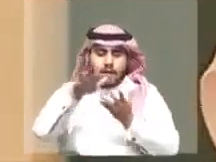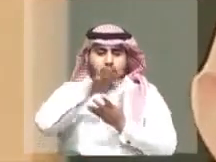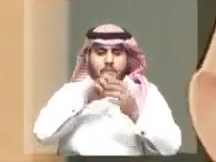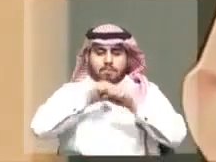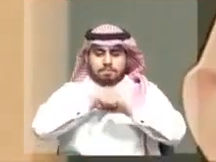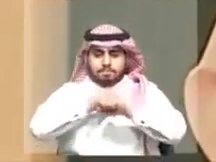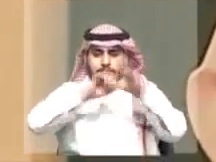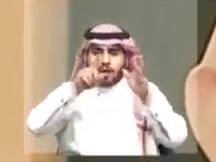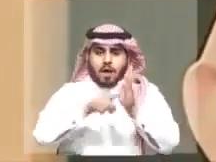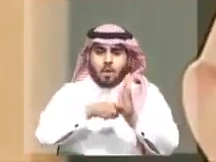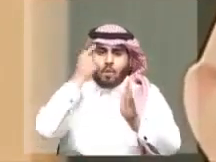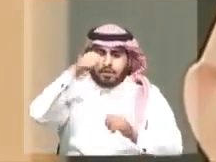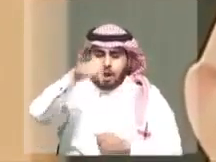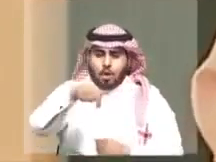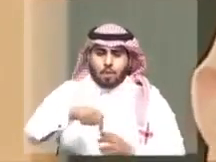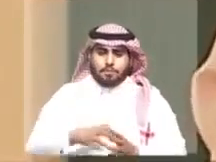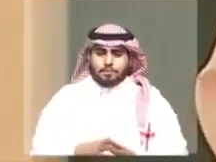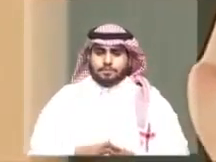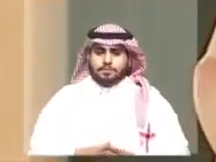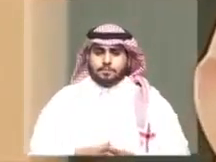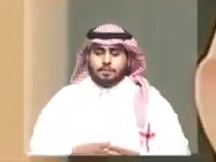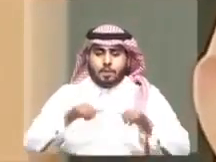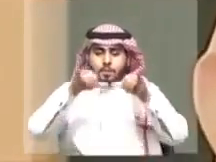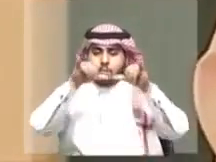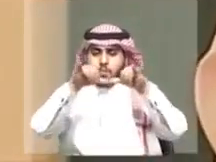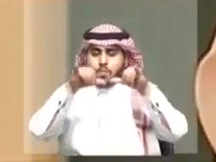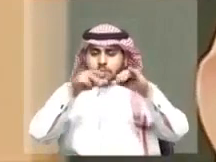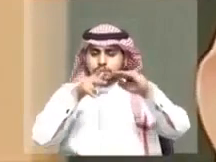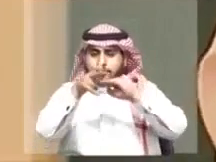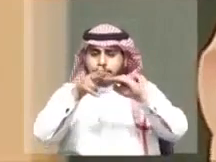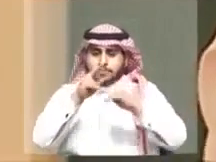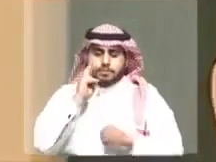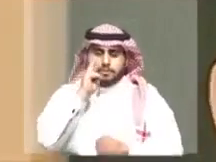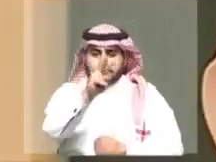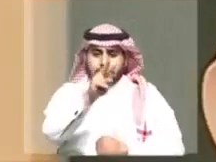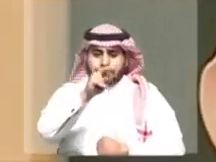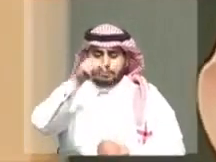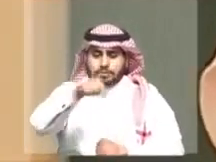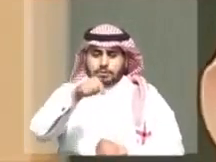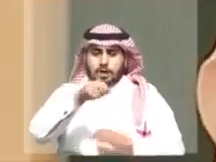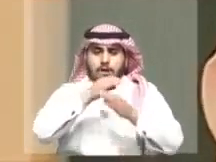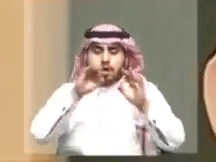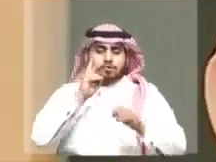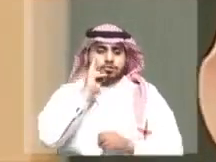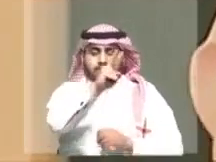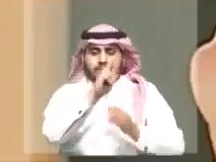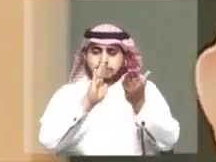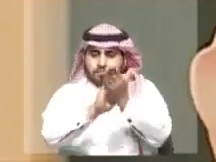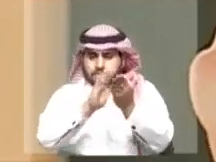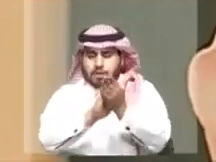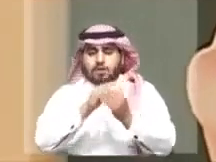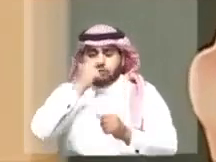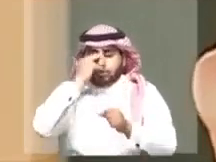الإحصائيات المحدثة لهذا الملتقى الذي يستحق منا الإشادة.